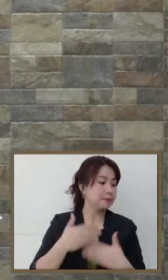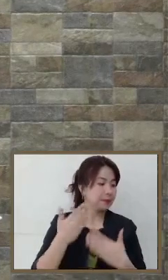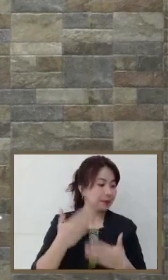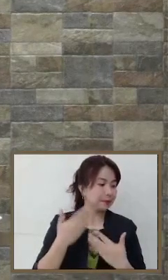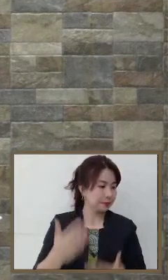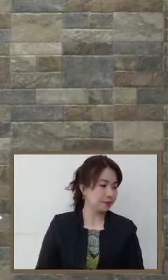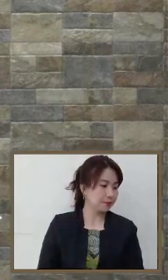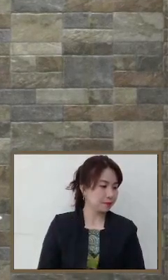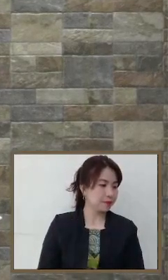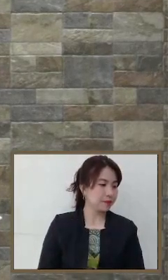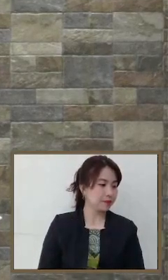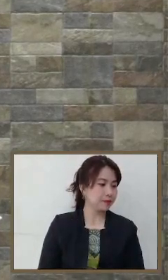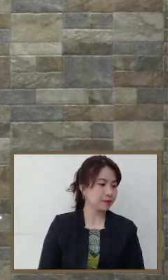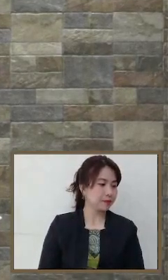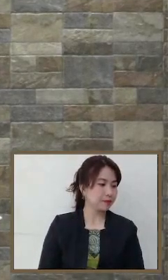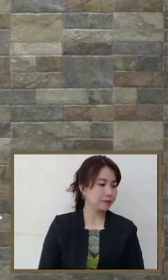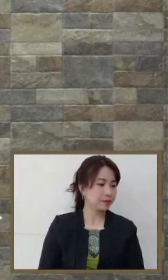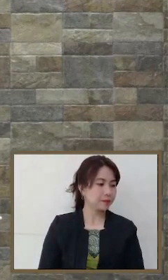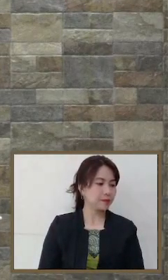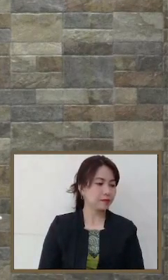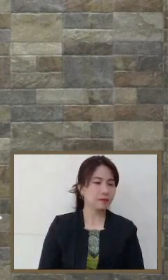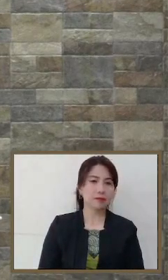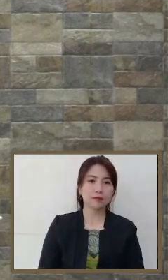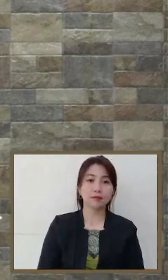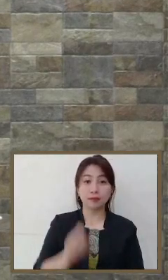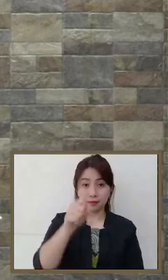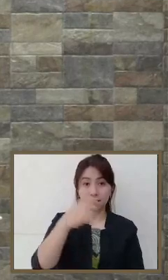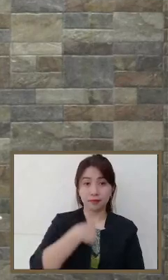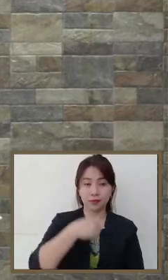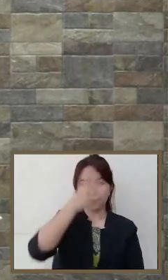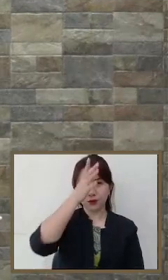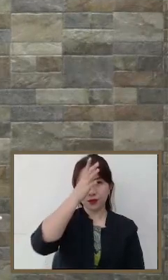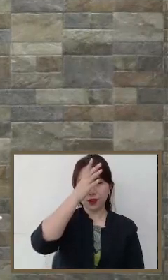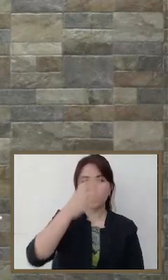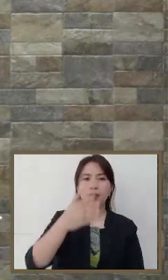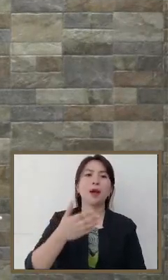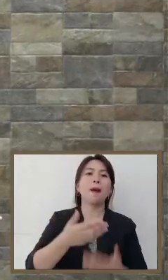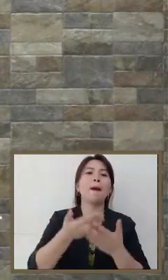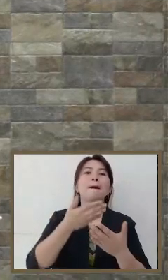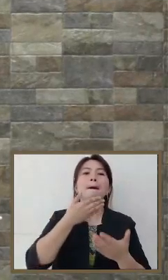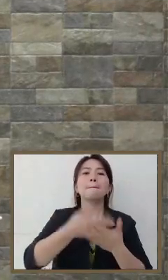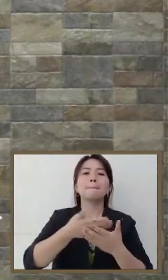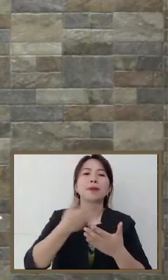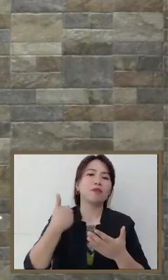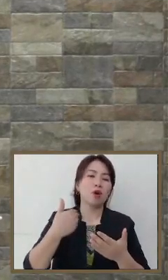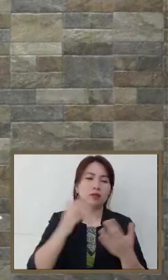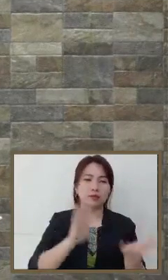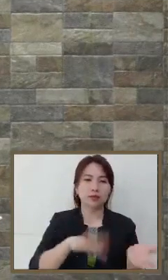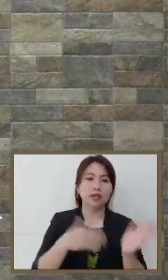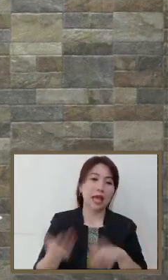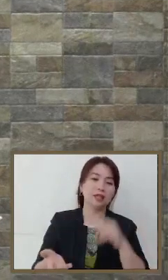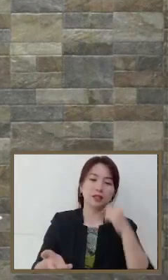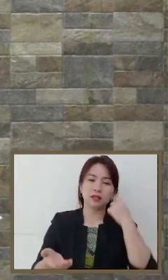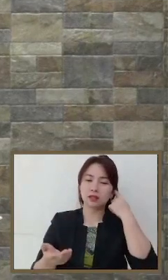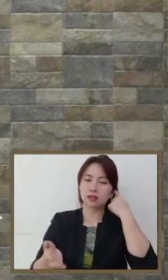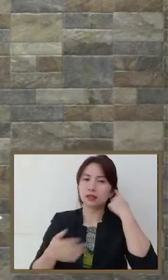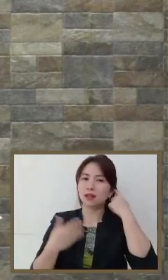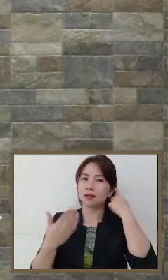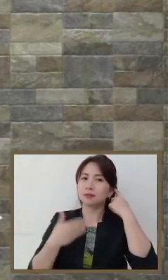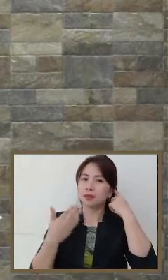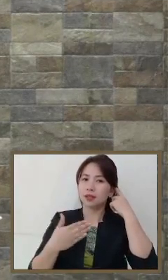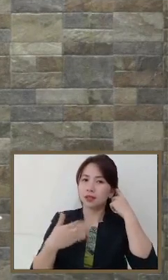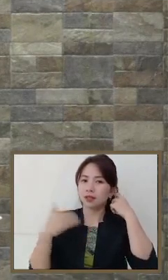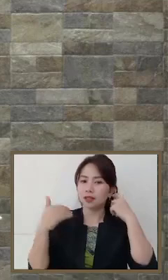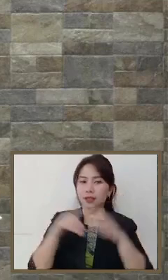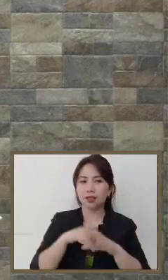naglilingkod At least yung tatay ko bago kinuha ng panginoon nakita ko na masaya siya naglingkod sa pa Panginoon Amen masaya